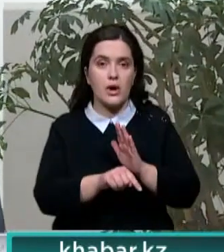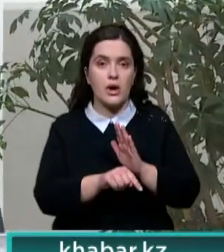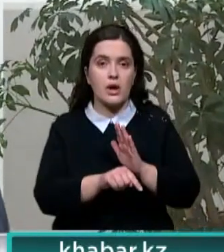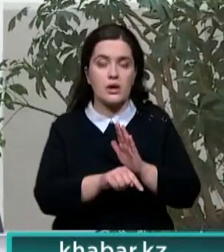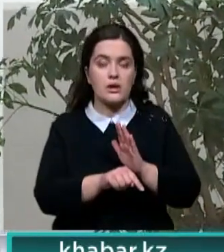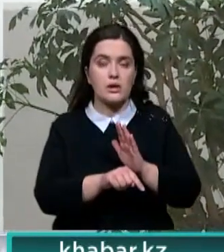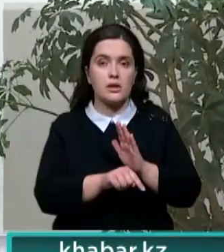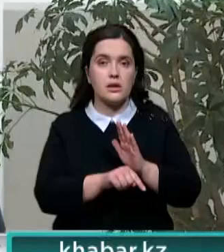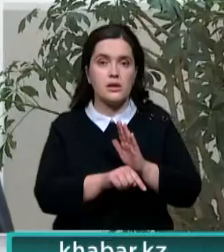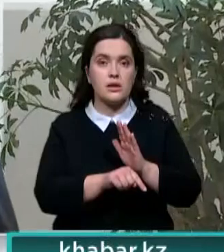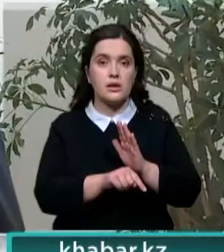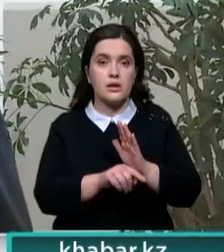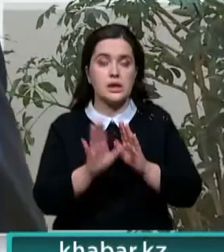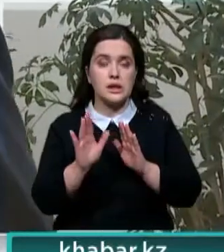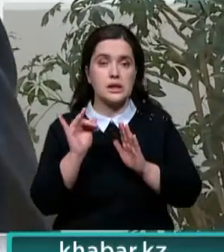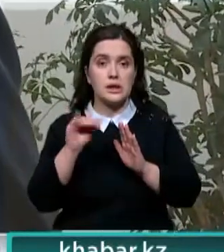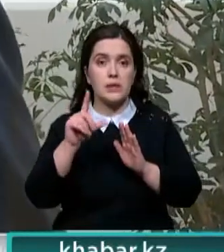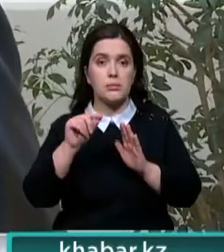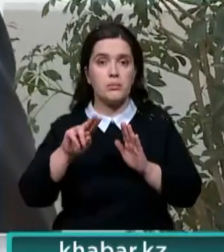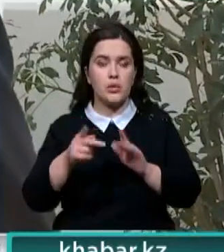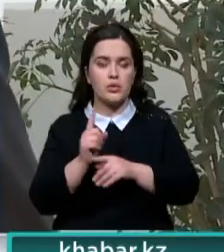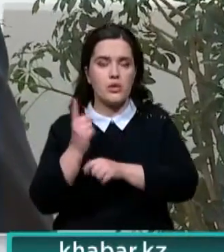к местам массового скопления и в будние дни людей только с зеленым статусом.